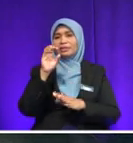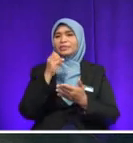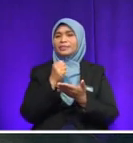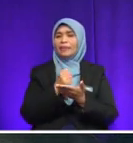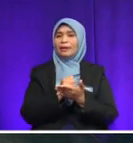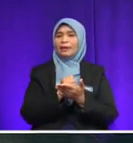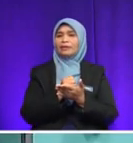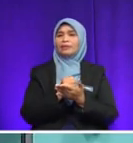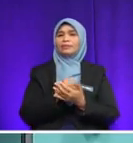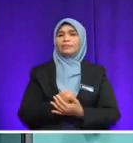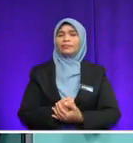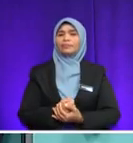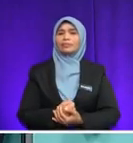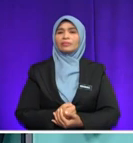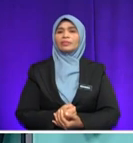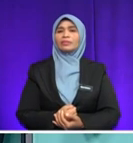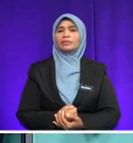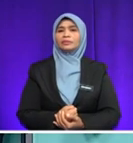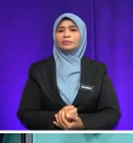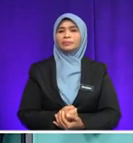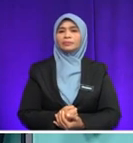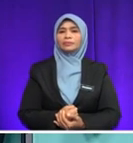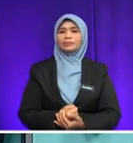mengikuti imam meski ku Imam sampai habis